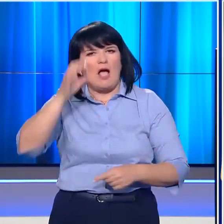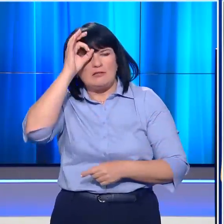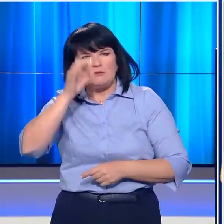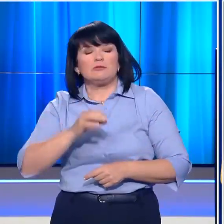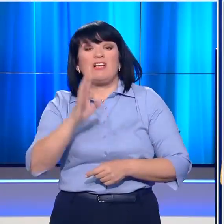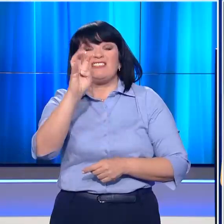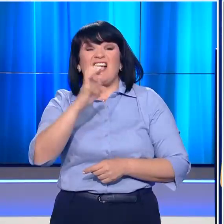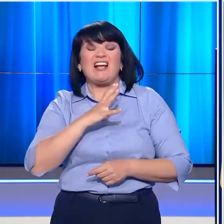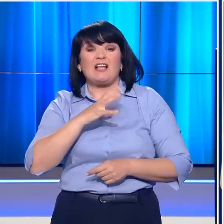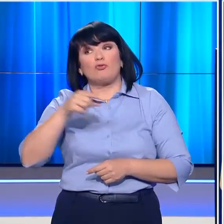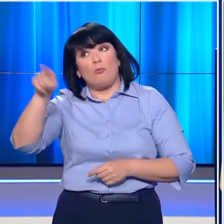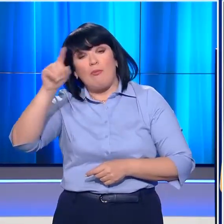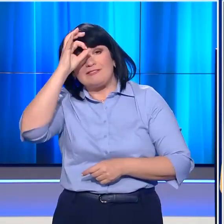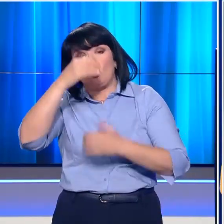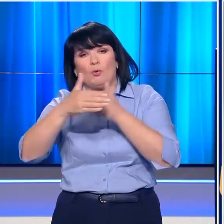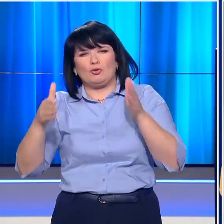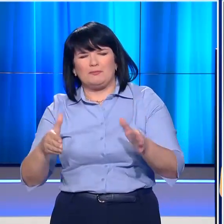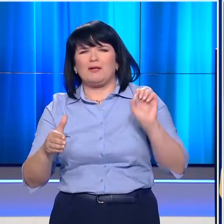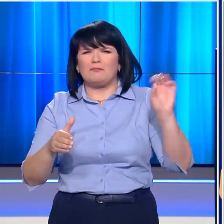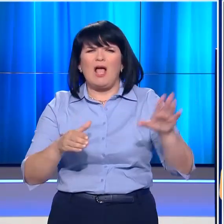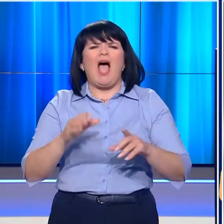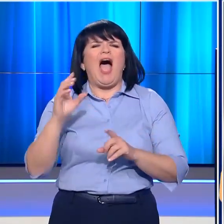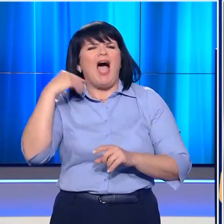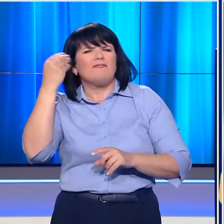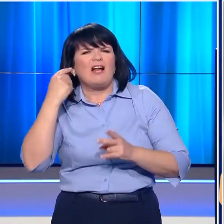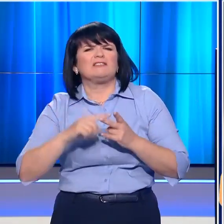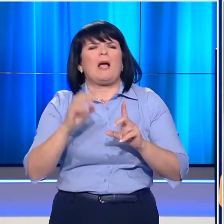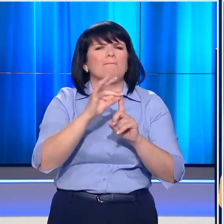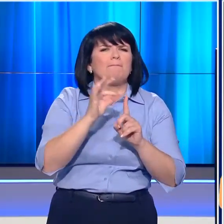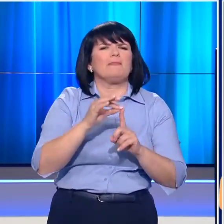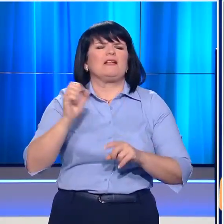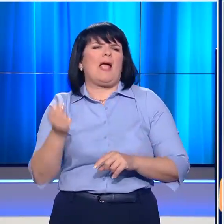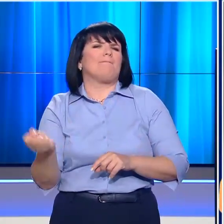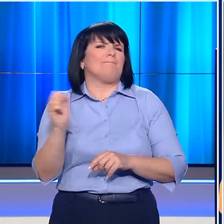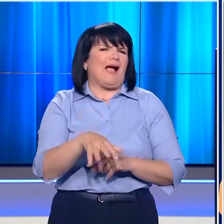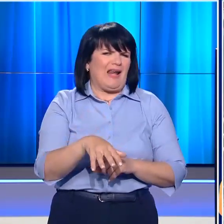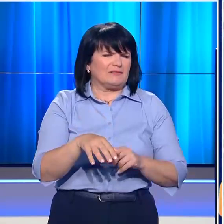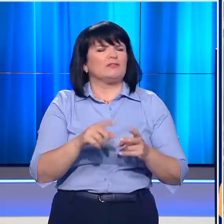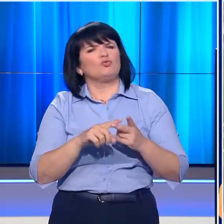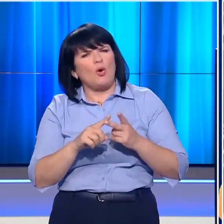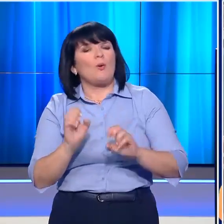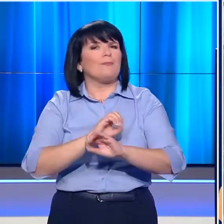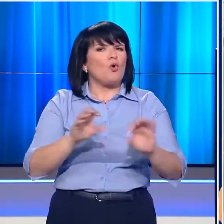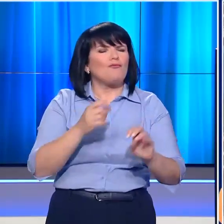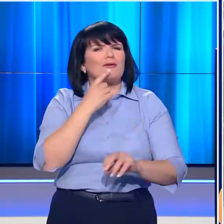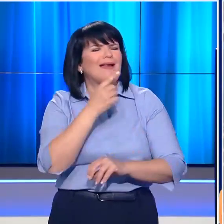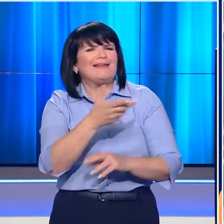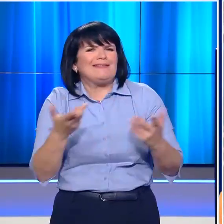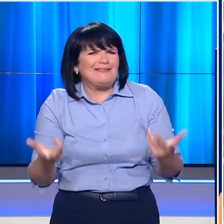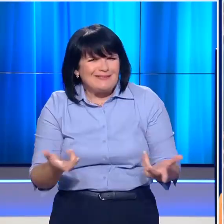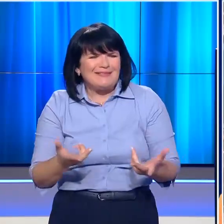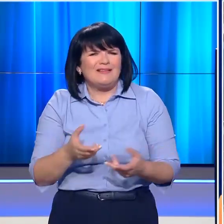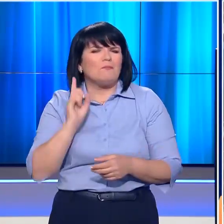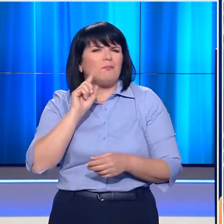γίνει 40 προσαγωγές αλλοδαπών από Αφγανιστάν, Πακιστάν και Μπαγκλαντές, ενώ σύμφωνα με πληροφορίες εντοπίστηκε